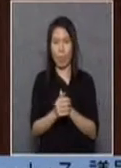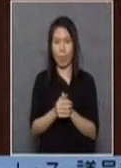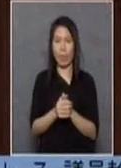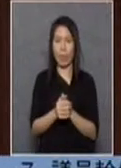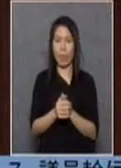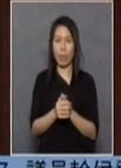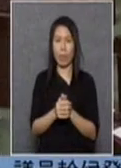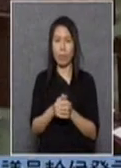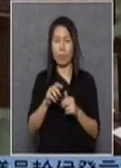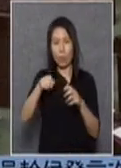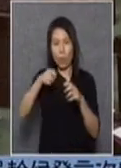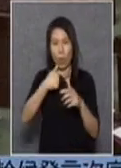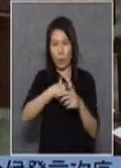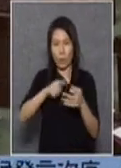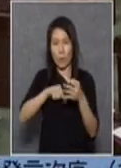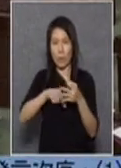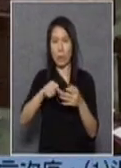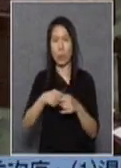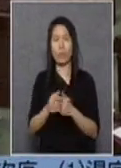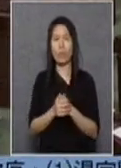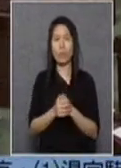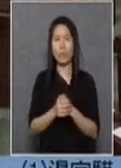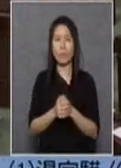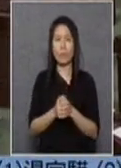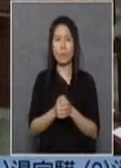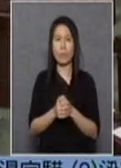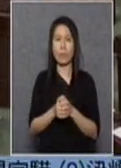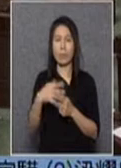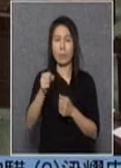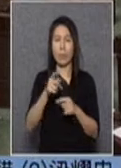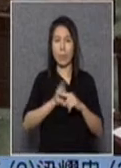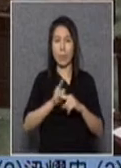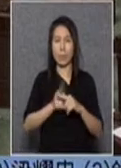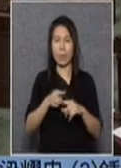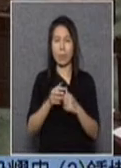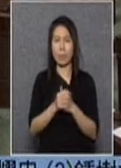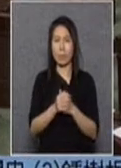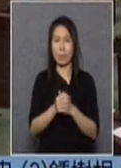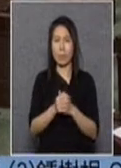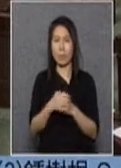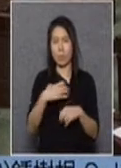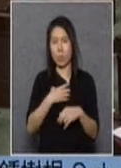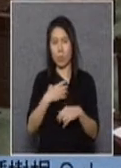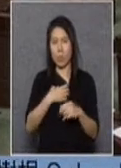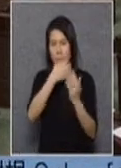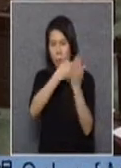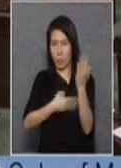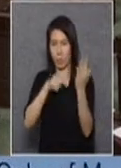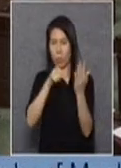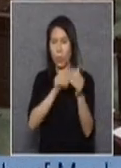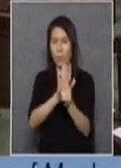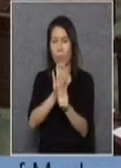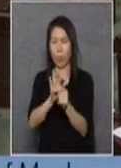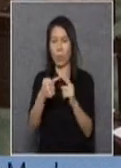家華議員， 主席，一啲真正認為一個制度是幫到